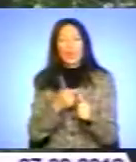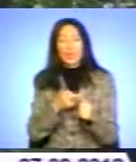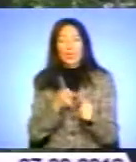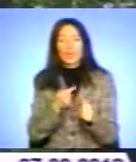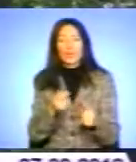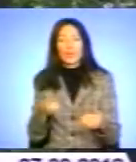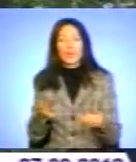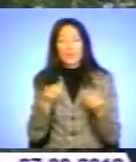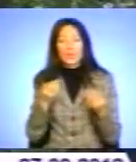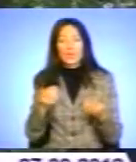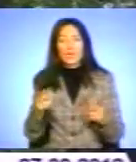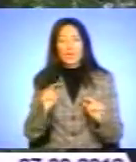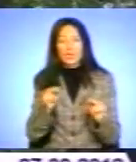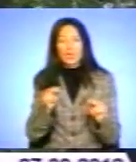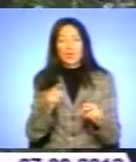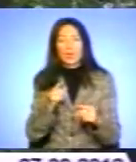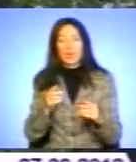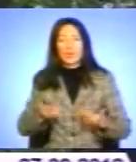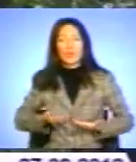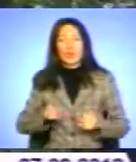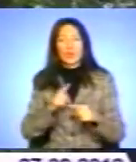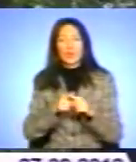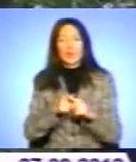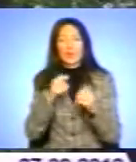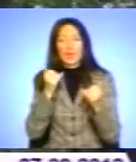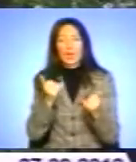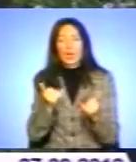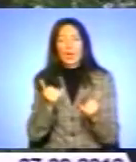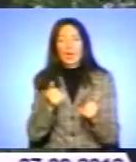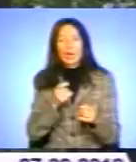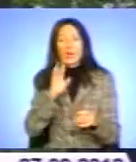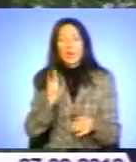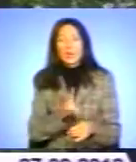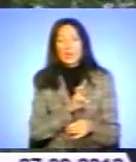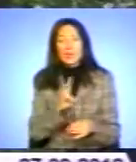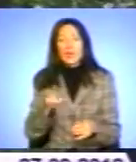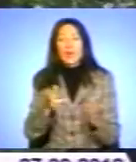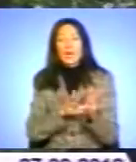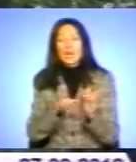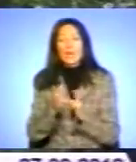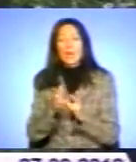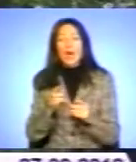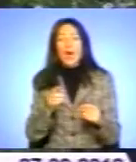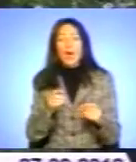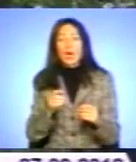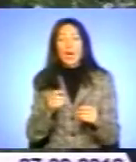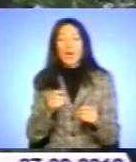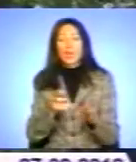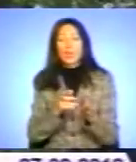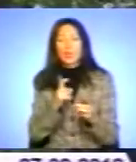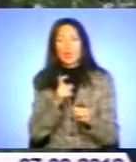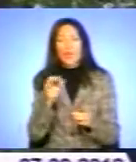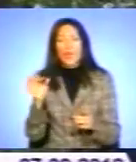імені Української автокефальної православної церкви, церкви Різдва Христового, котра є